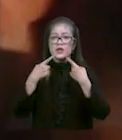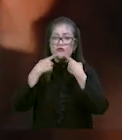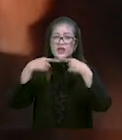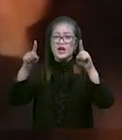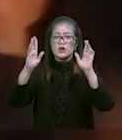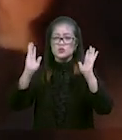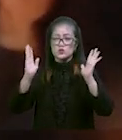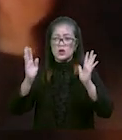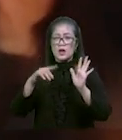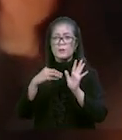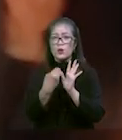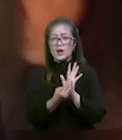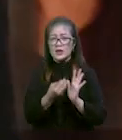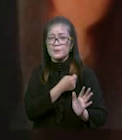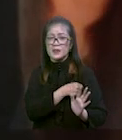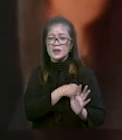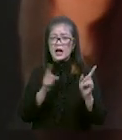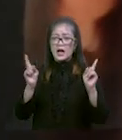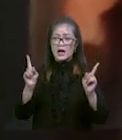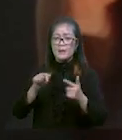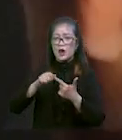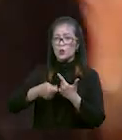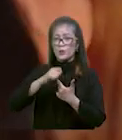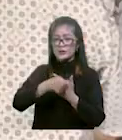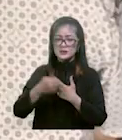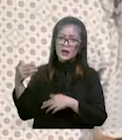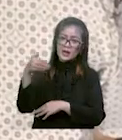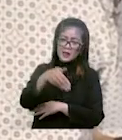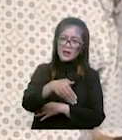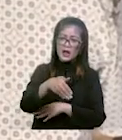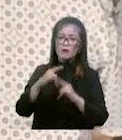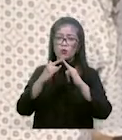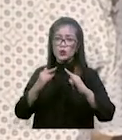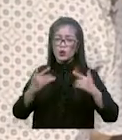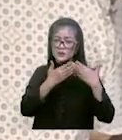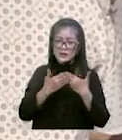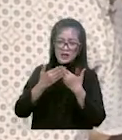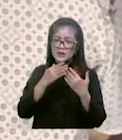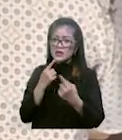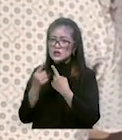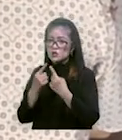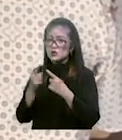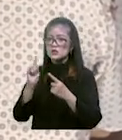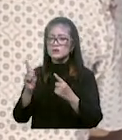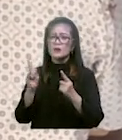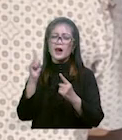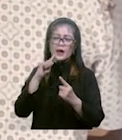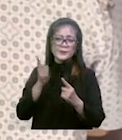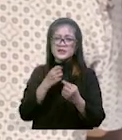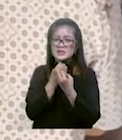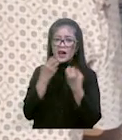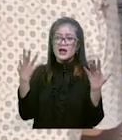Kementerian Agama Kabupaten Lumajang beserta tokoh agama mendatangi pondok pesantren untuk berdiskusi dan meminta klarifikasi dah pondok